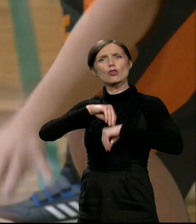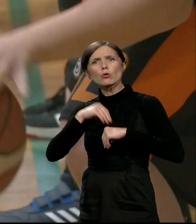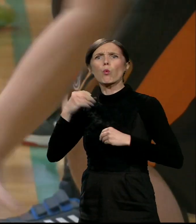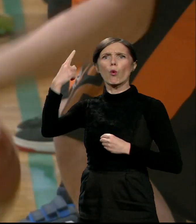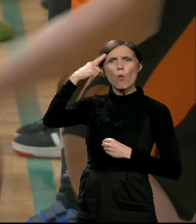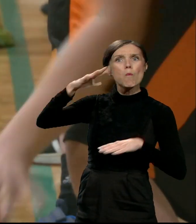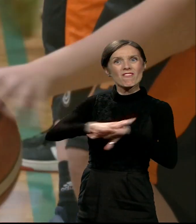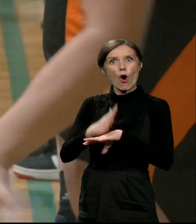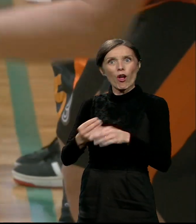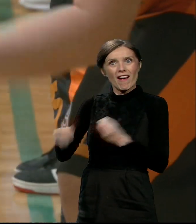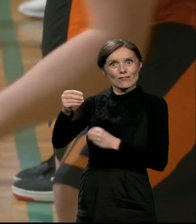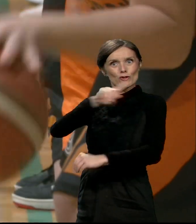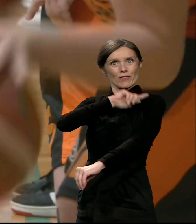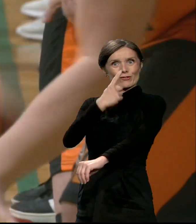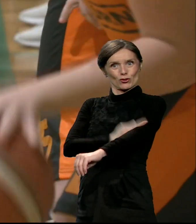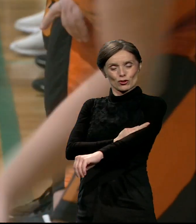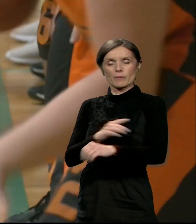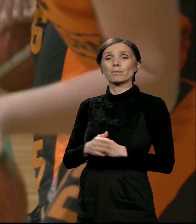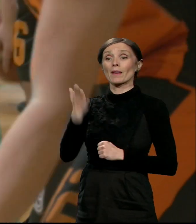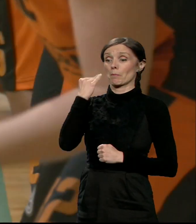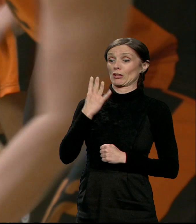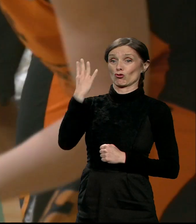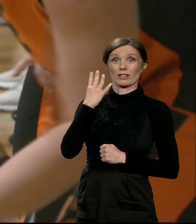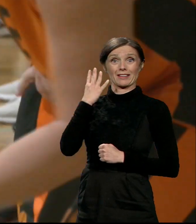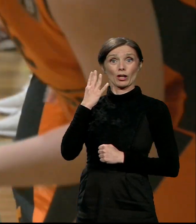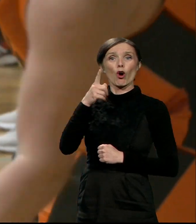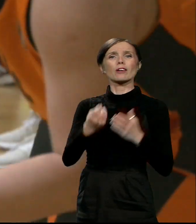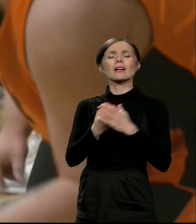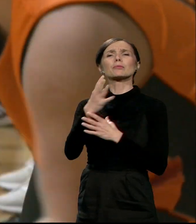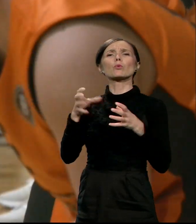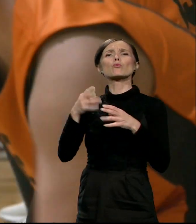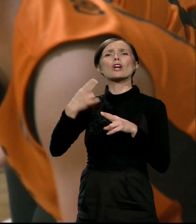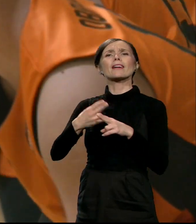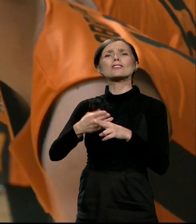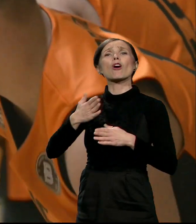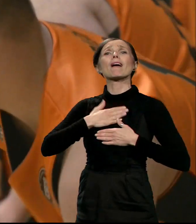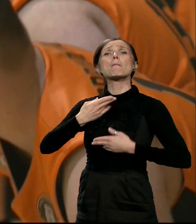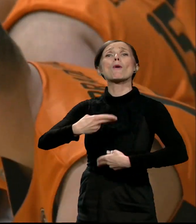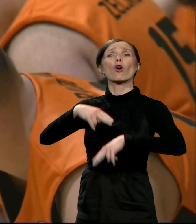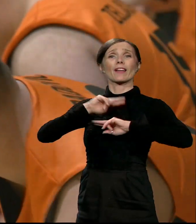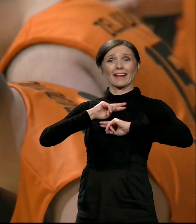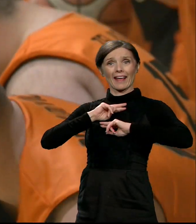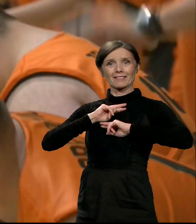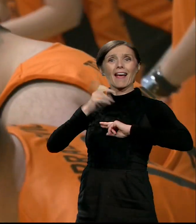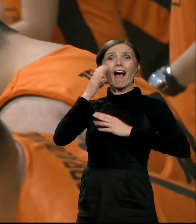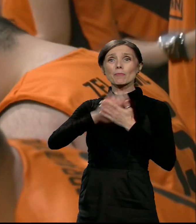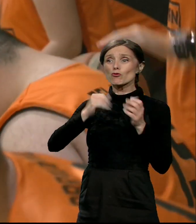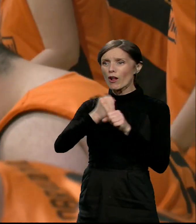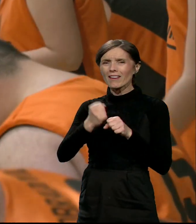Pre 4 godine osnovala je udruženje pod nazivom Moj red i zadobila srca dece i roditelja.